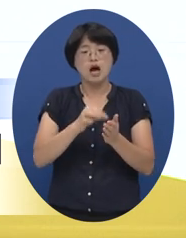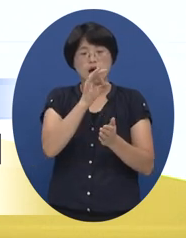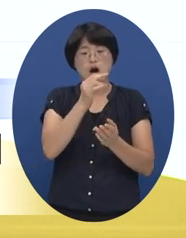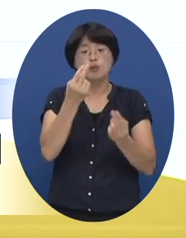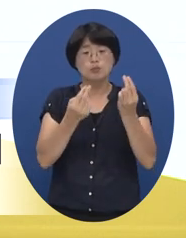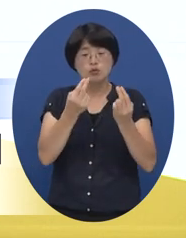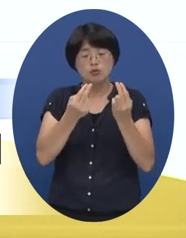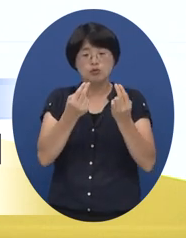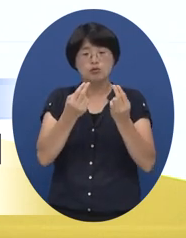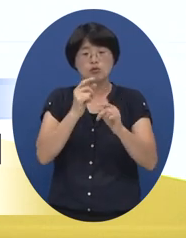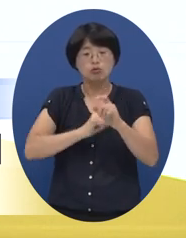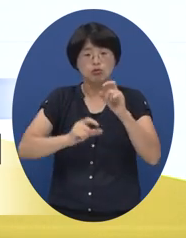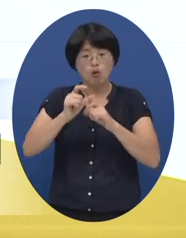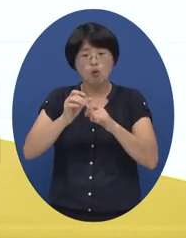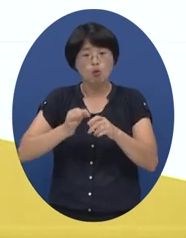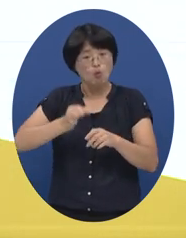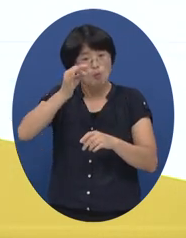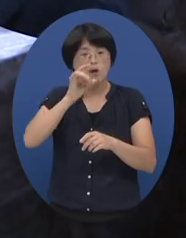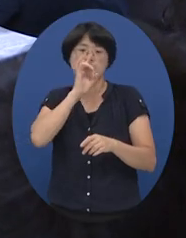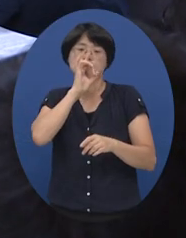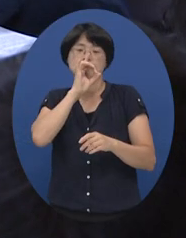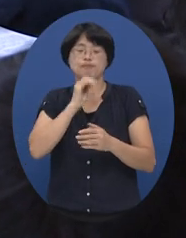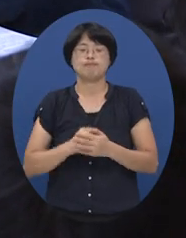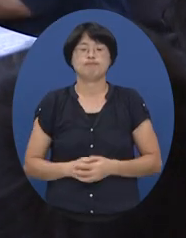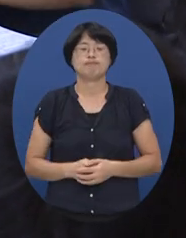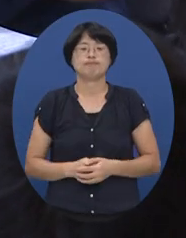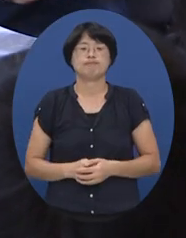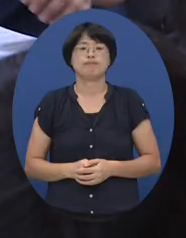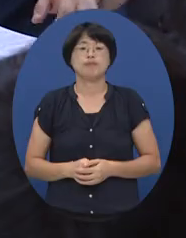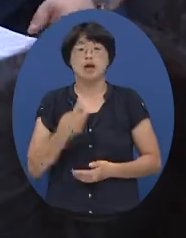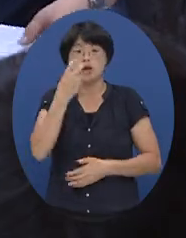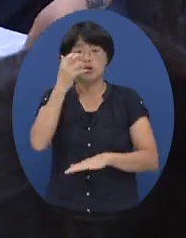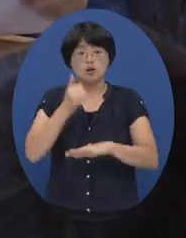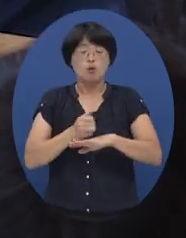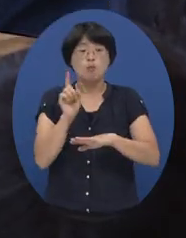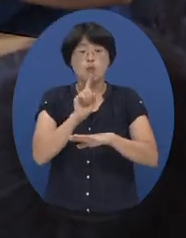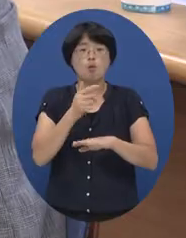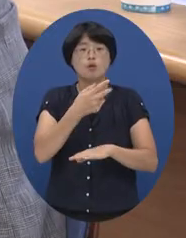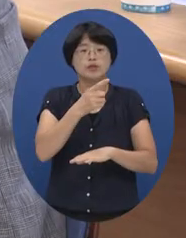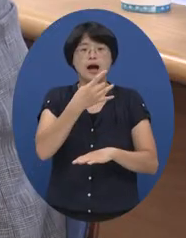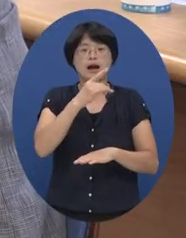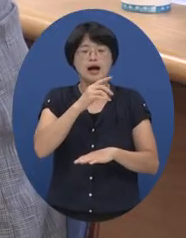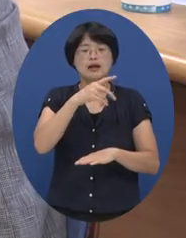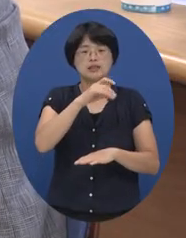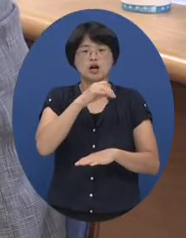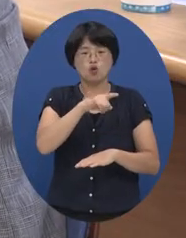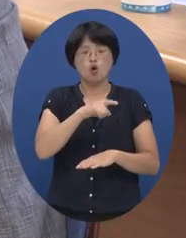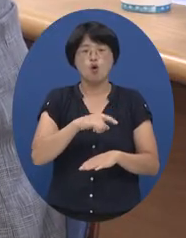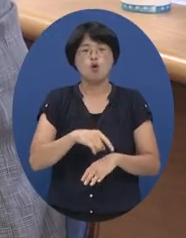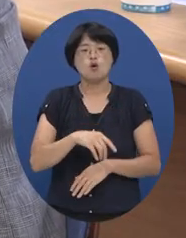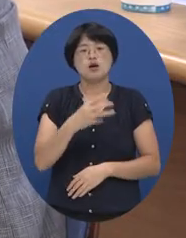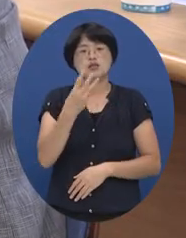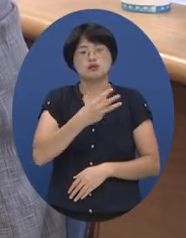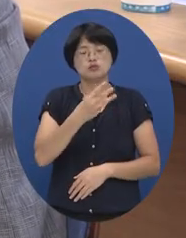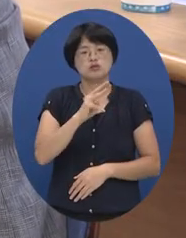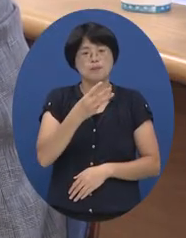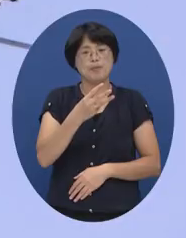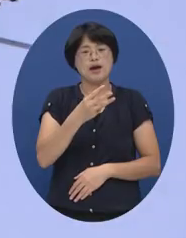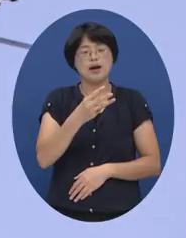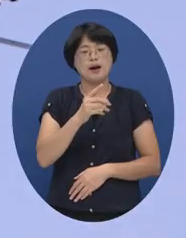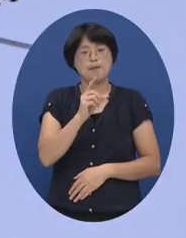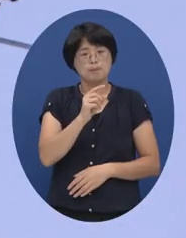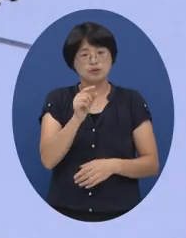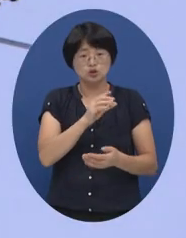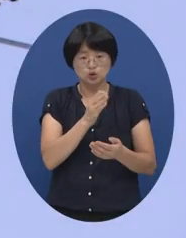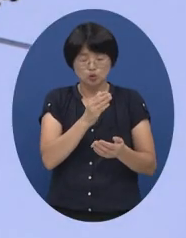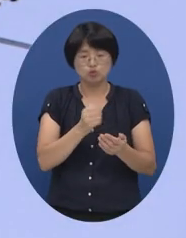가격보다 높아서는 안 됩니다. 조사 결과 나라장터 3,341개 물품 중